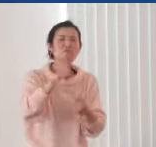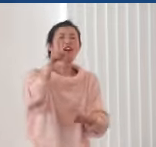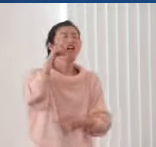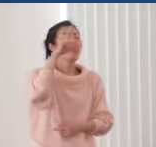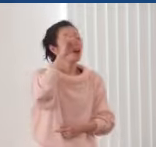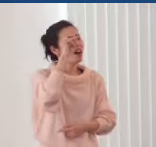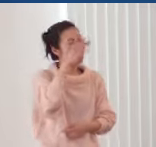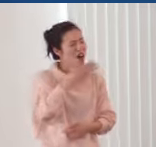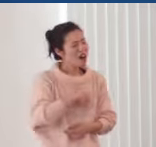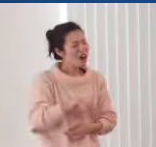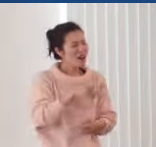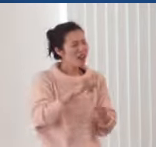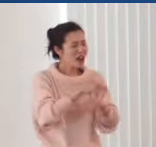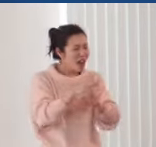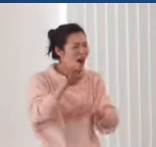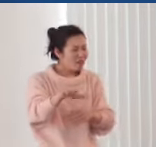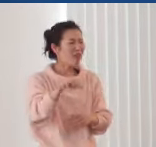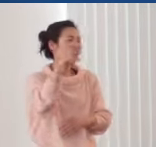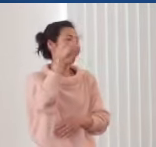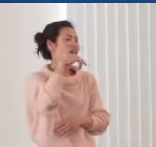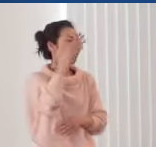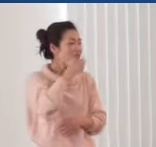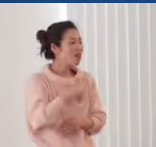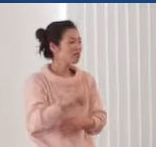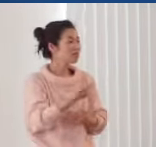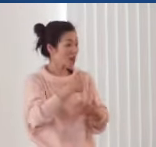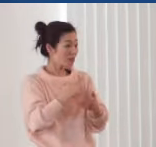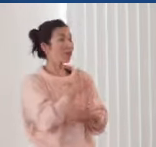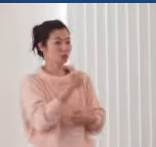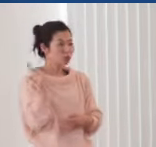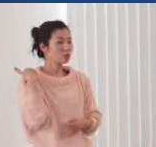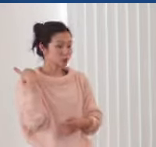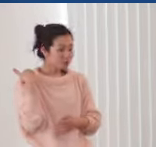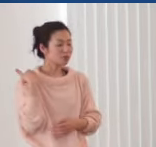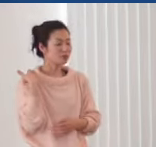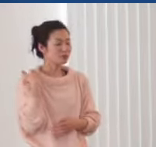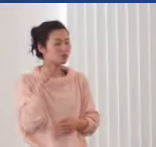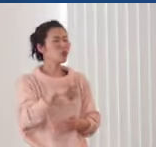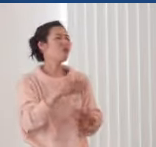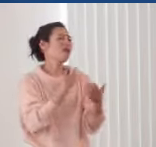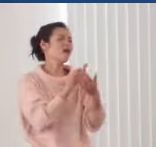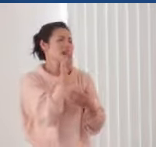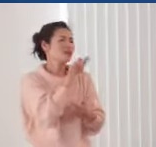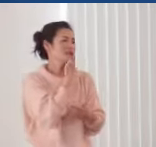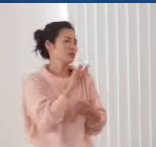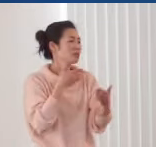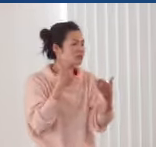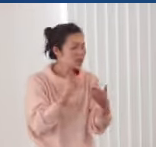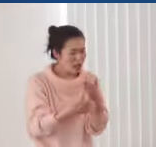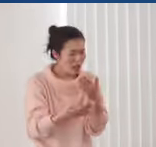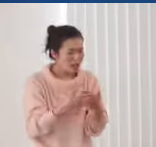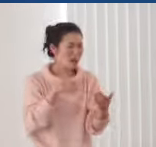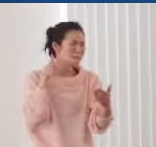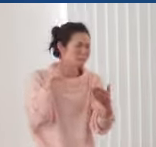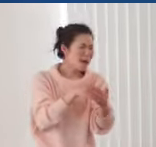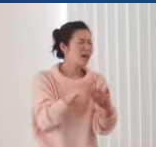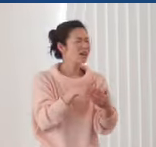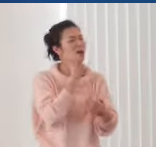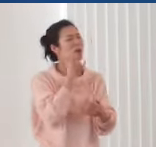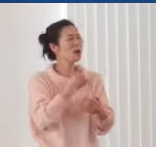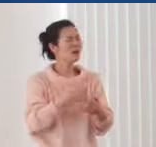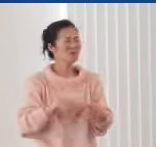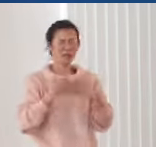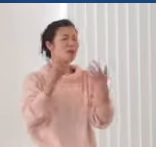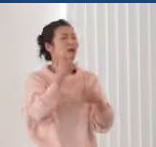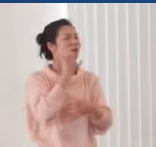してしまうというところに、まあ、人間のおごりがあるわけですね。で今日読んだ11節のこのあと